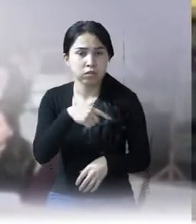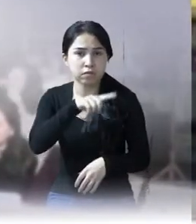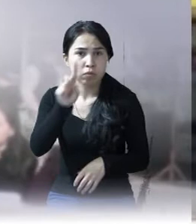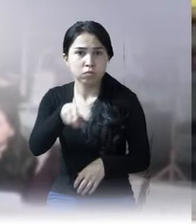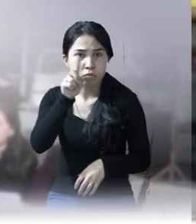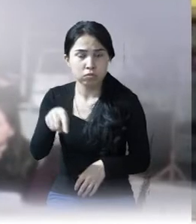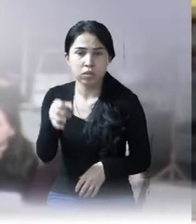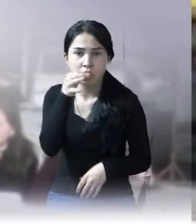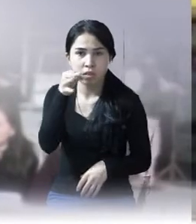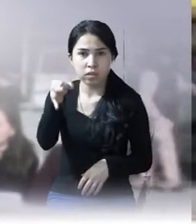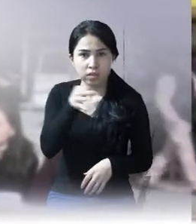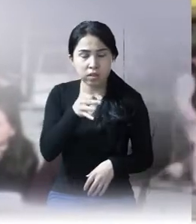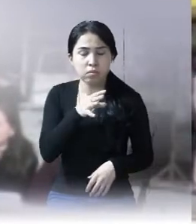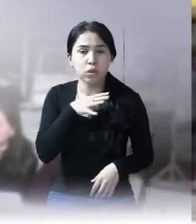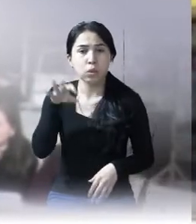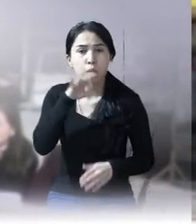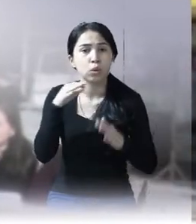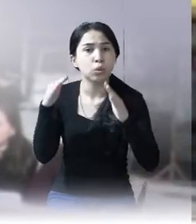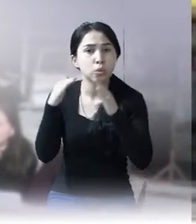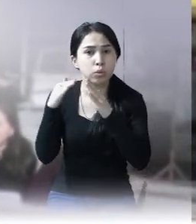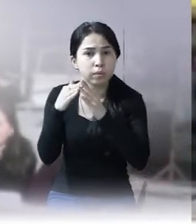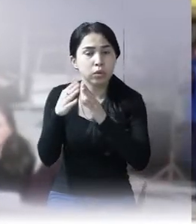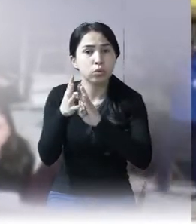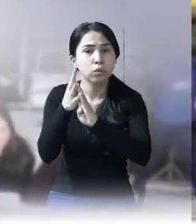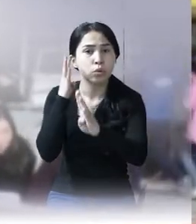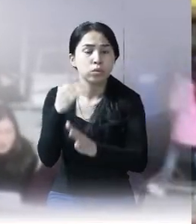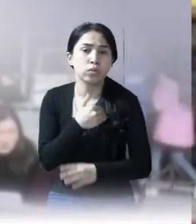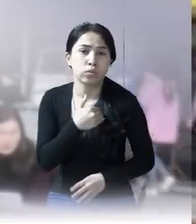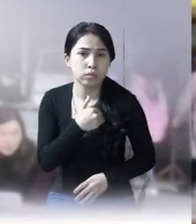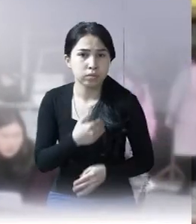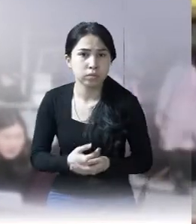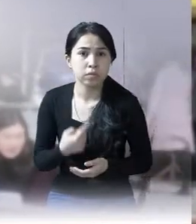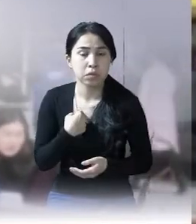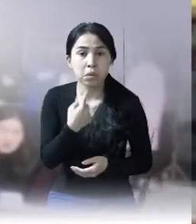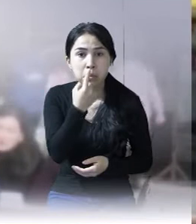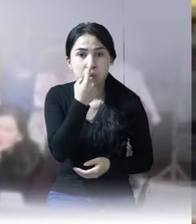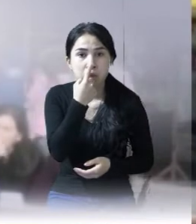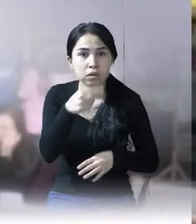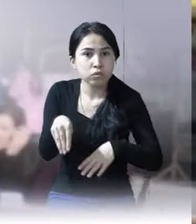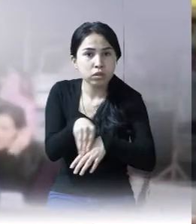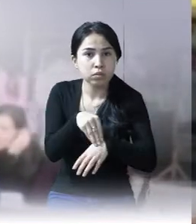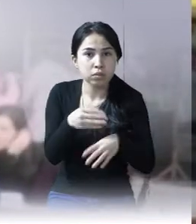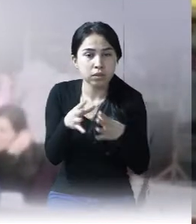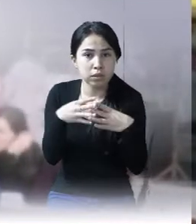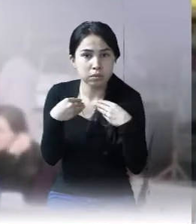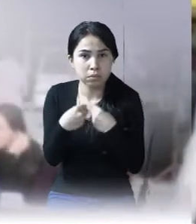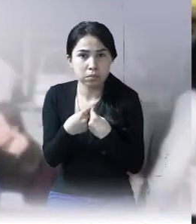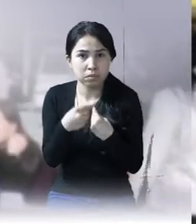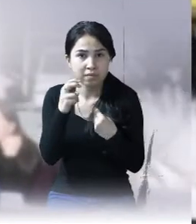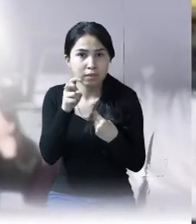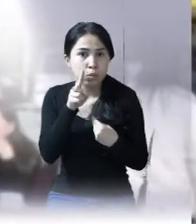жауап алдым. Тұрғын үй мәселесі бойынша. Мен мысалға мына жас отбасымын. Осындай жас